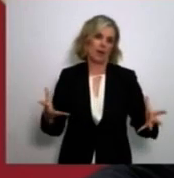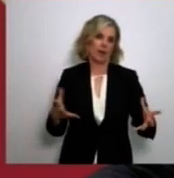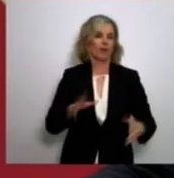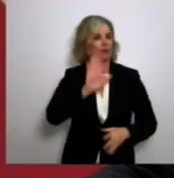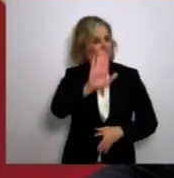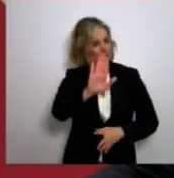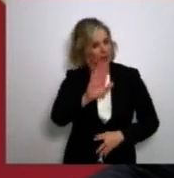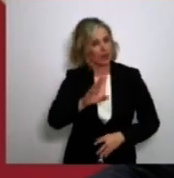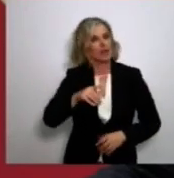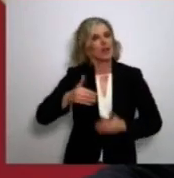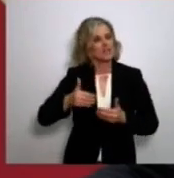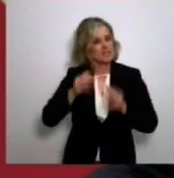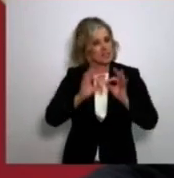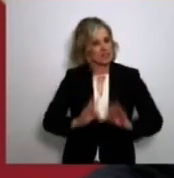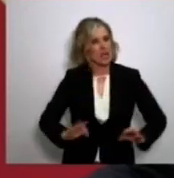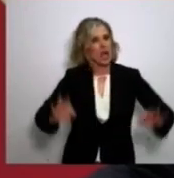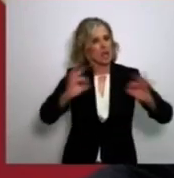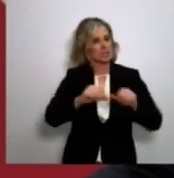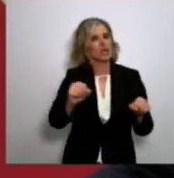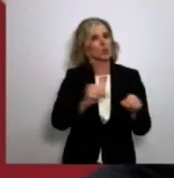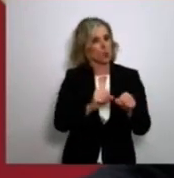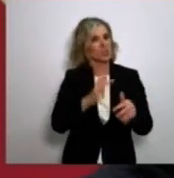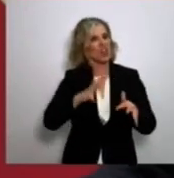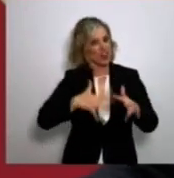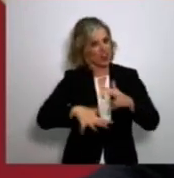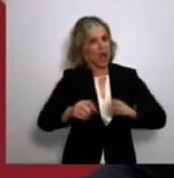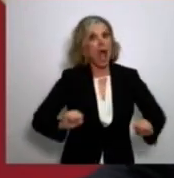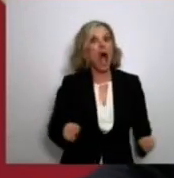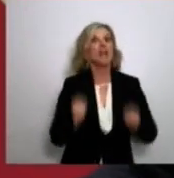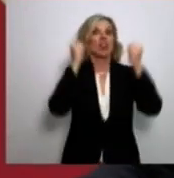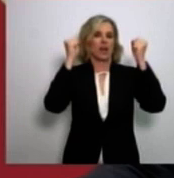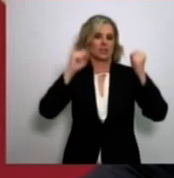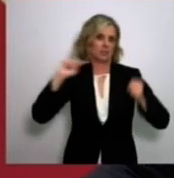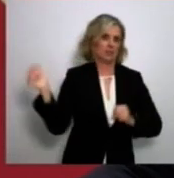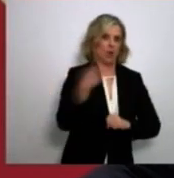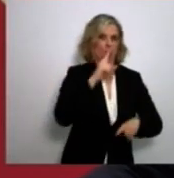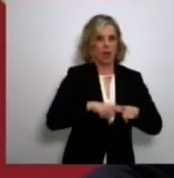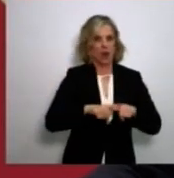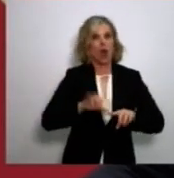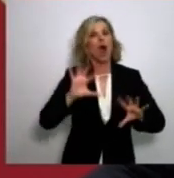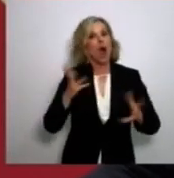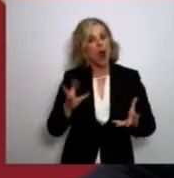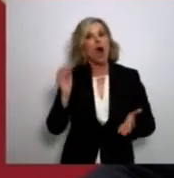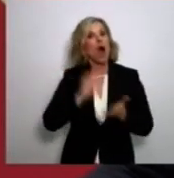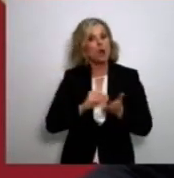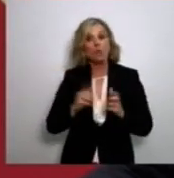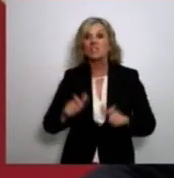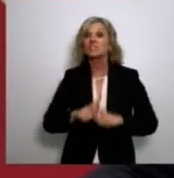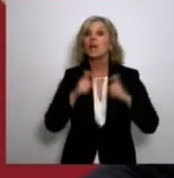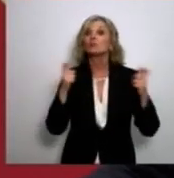αντιδράσει, τώρα κουβαλάνε και στα σχολεία μας άλλους λαούς και άλλους